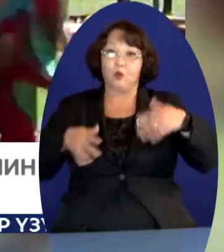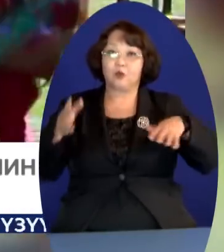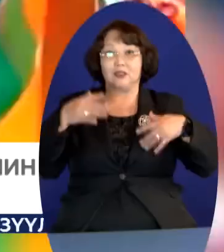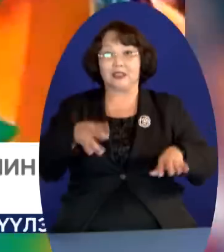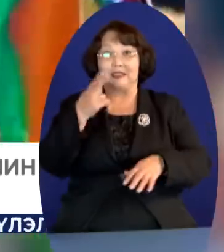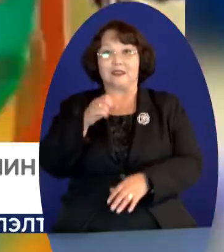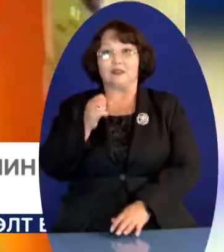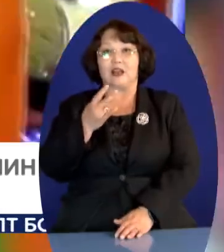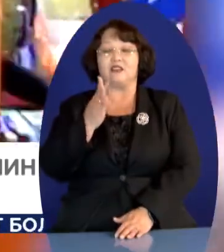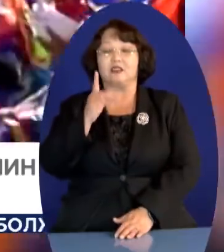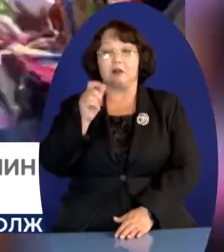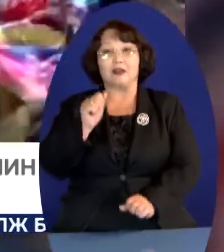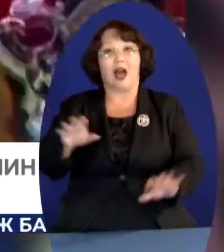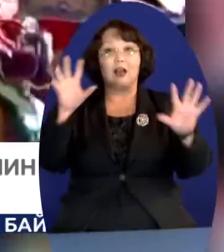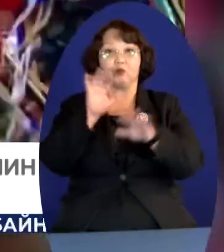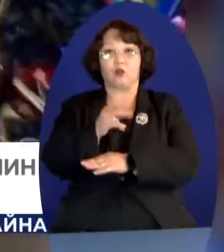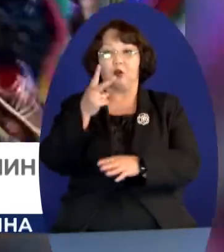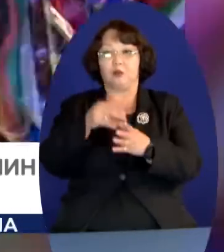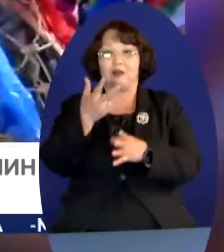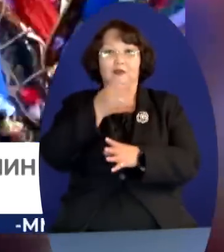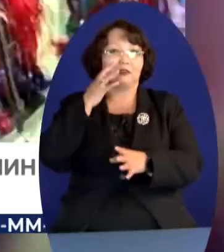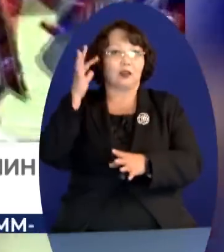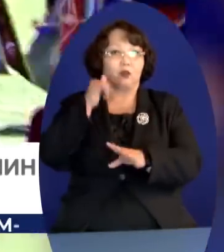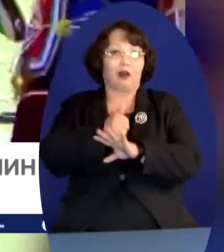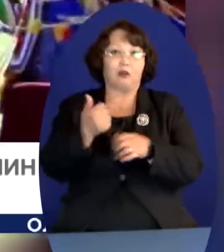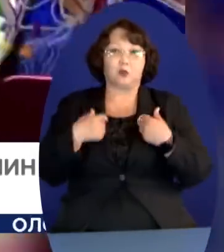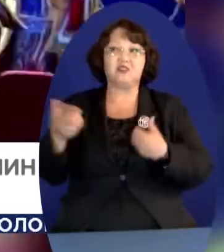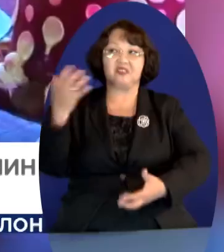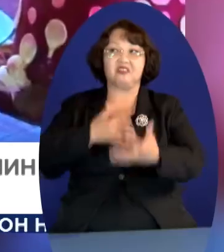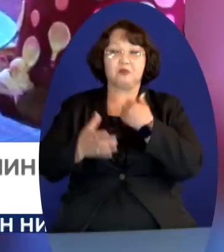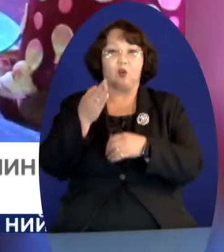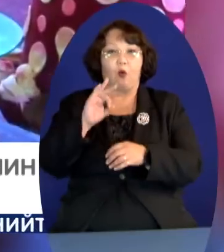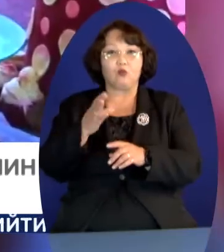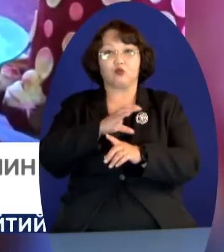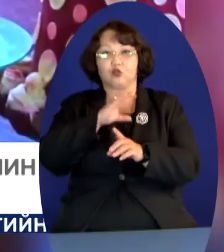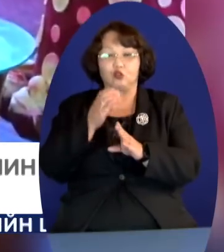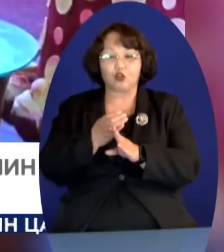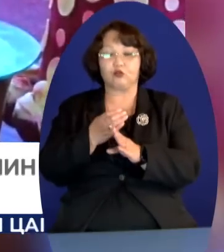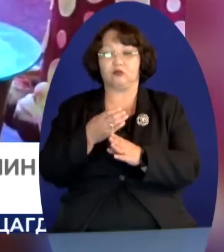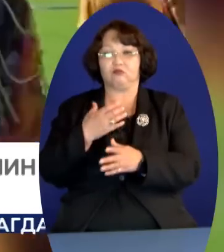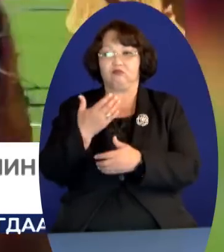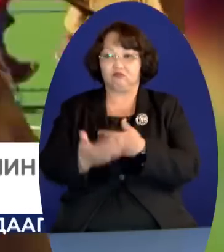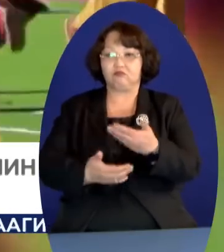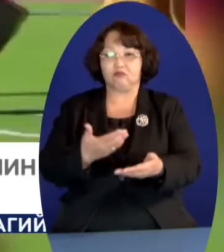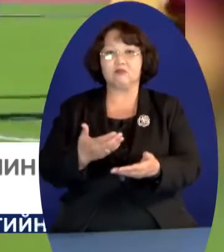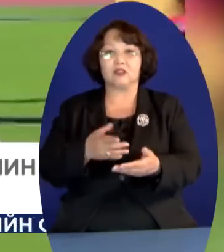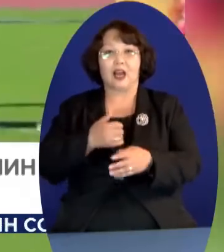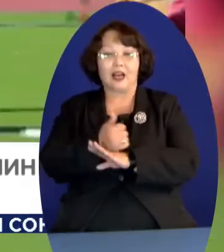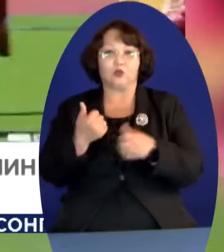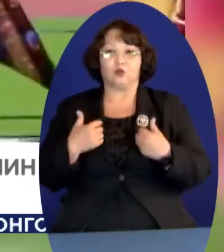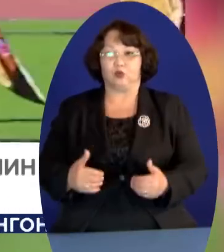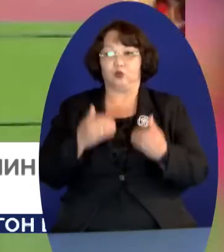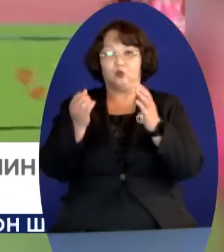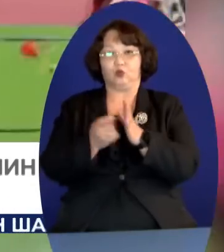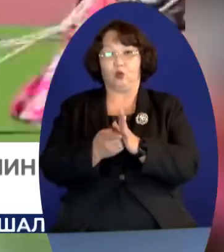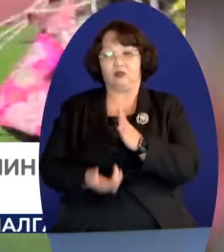өдрүүдэд 2500 гаруй жуулчин ирж байжээ. Тиймээс даншиг наадам өв соёлыг түгээн дэлгэрүүлэх болон аял жуулчлалыг хөгжүүлэх чухал